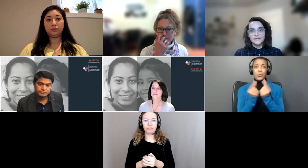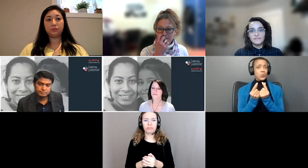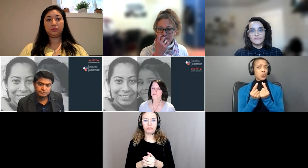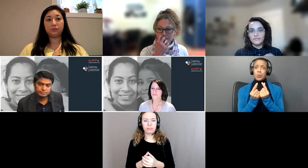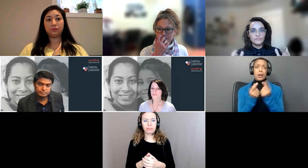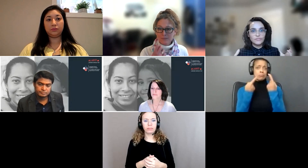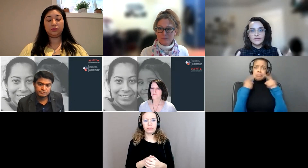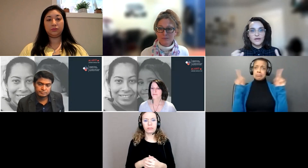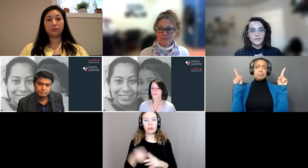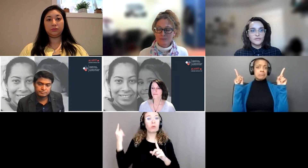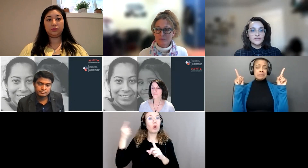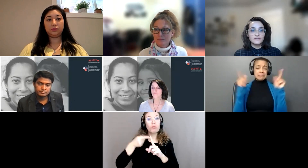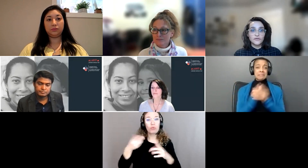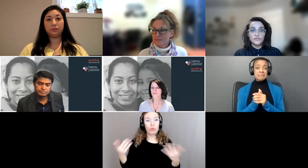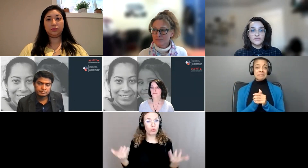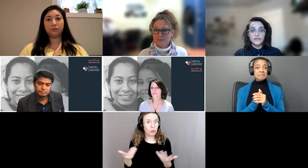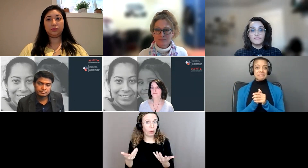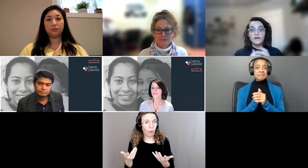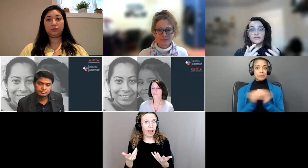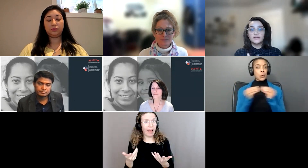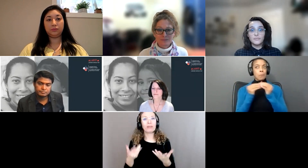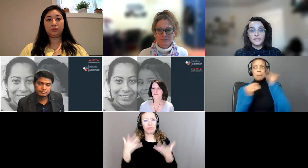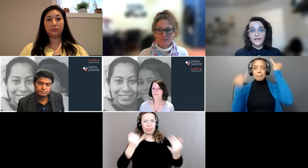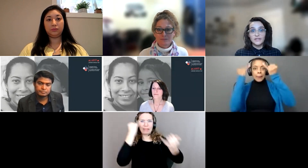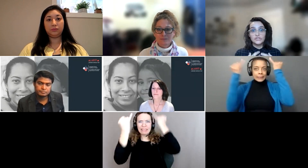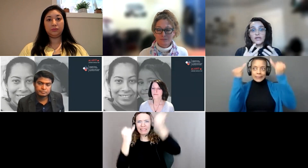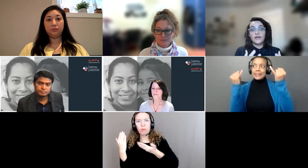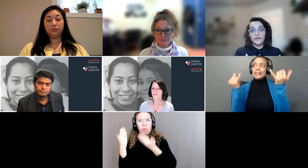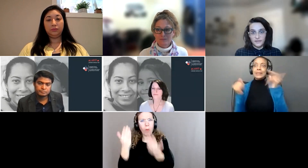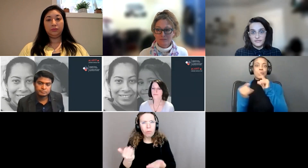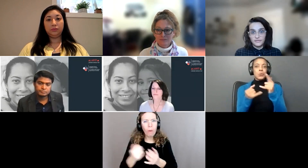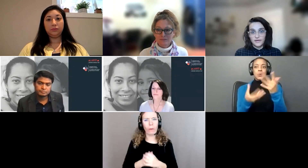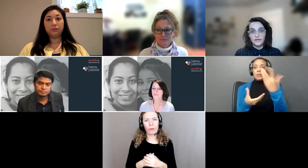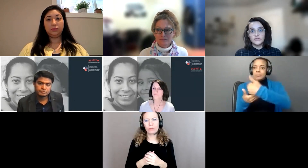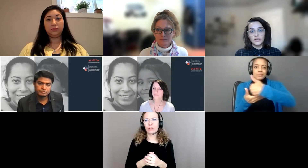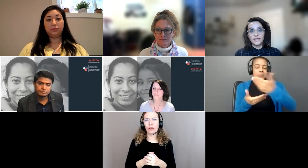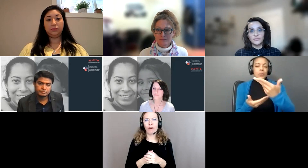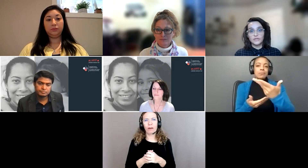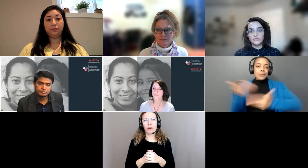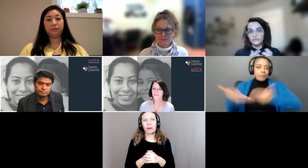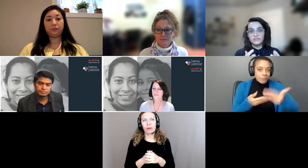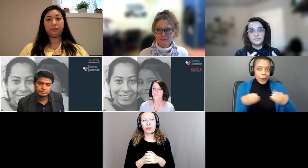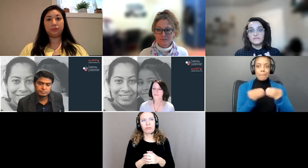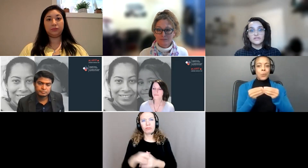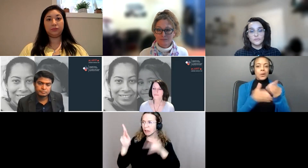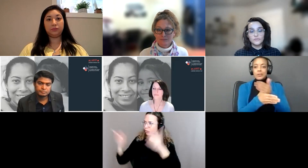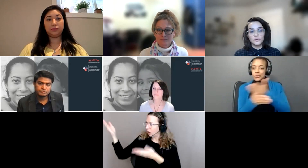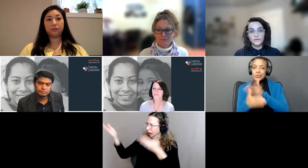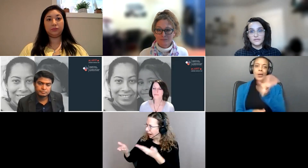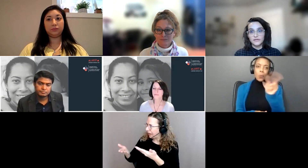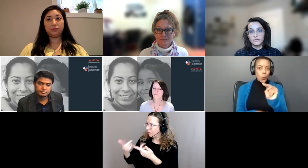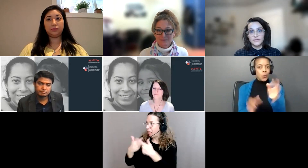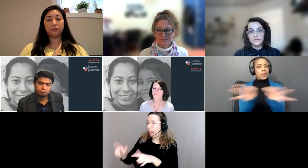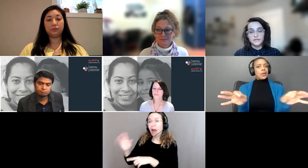va très bien et d'arriver avec des idées pour inviter les gens à arriver à partager dans leur langue de préférence